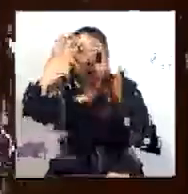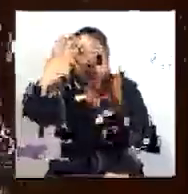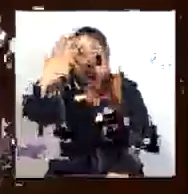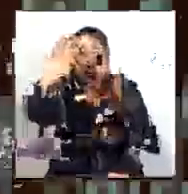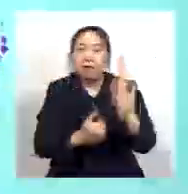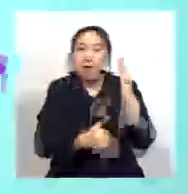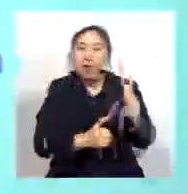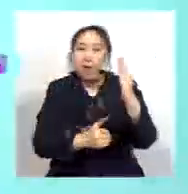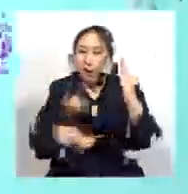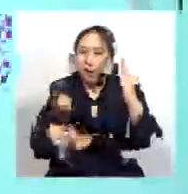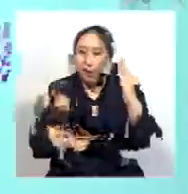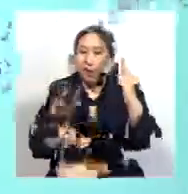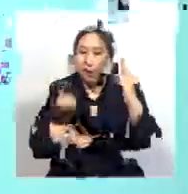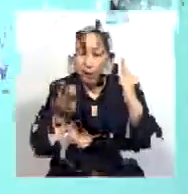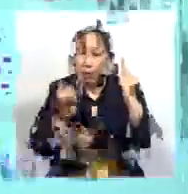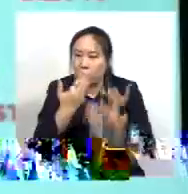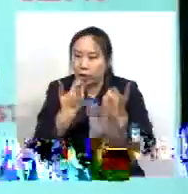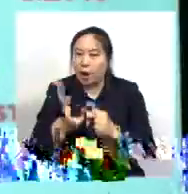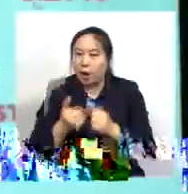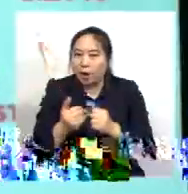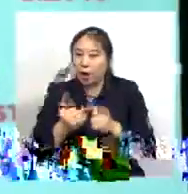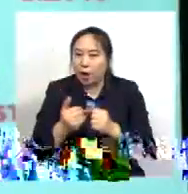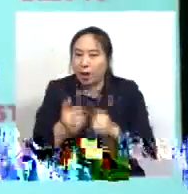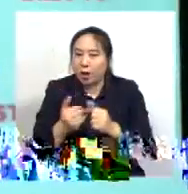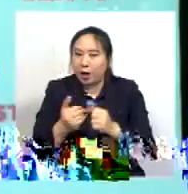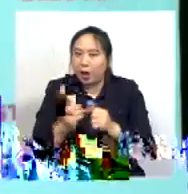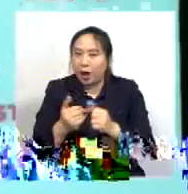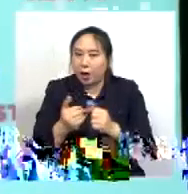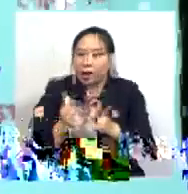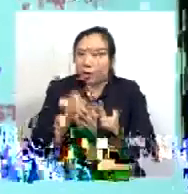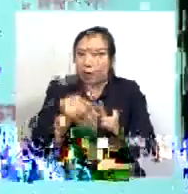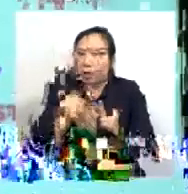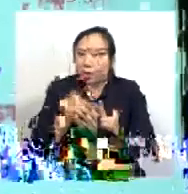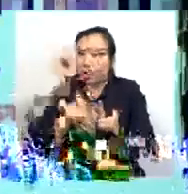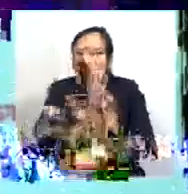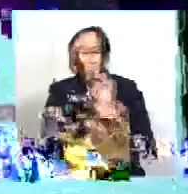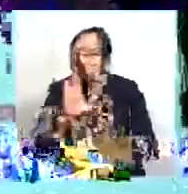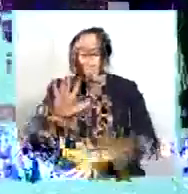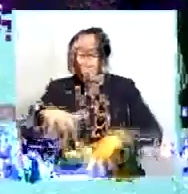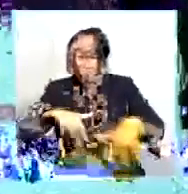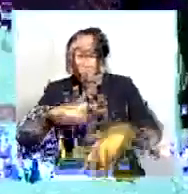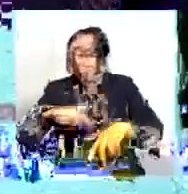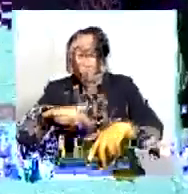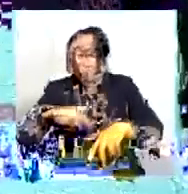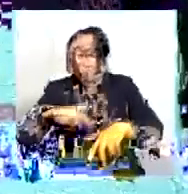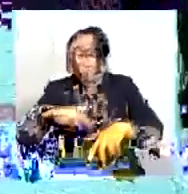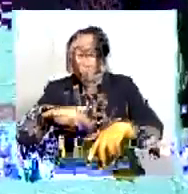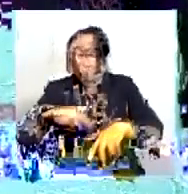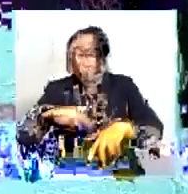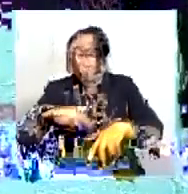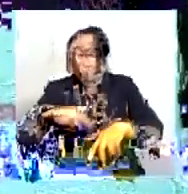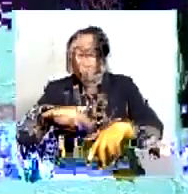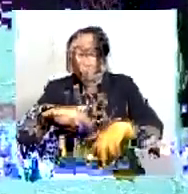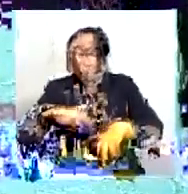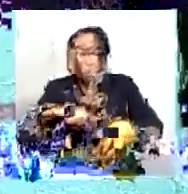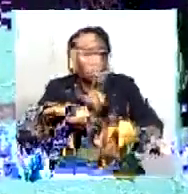อรูปแบบรายการที่ออกอากาศในปัจจุบันและแผนการผลิตรายการใหม่ตามความต้องการของผู้ชมผ่านข้อสรุปที่ได้